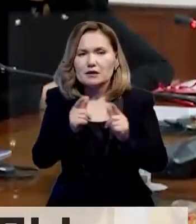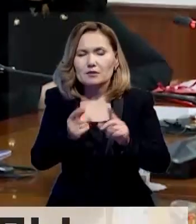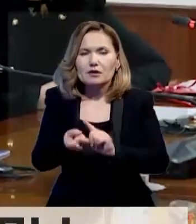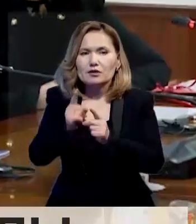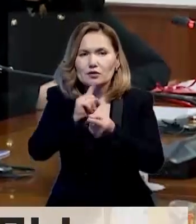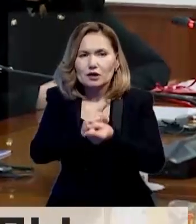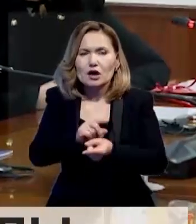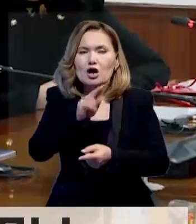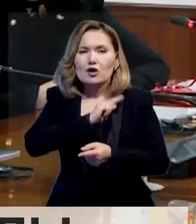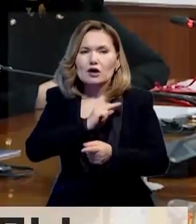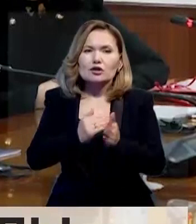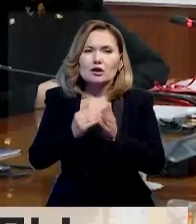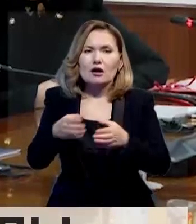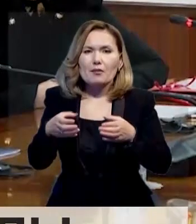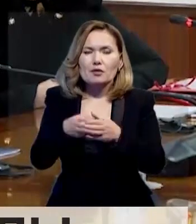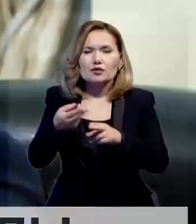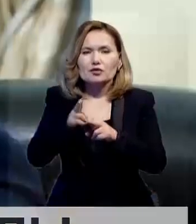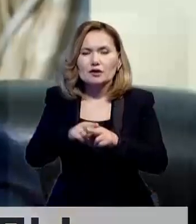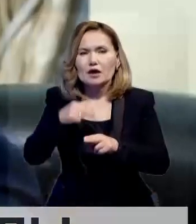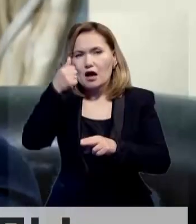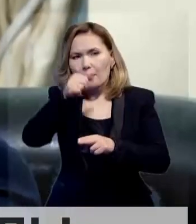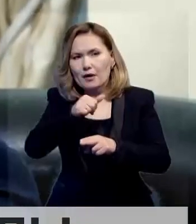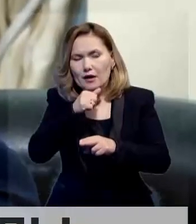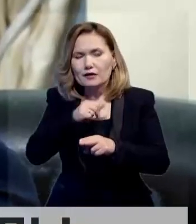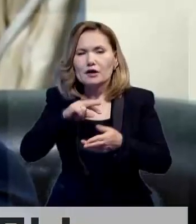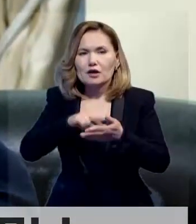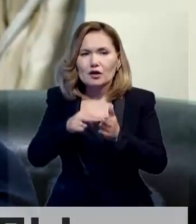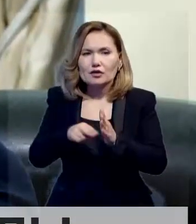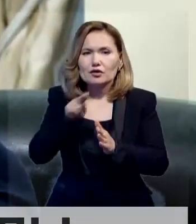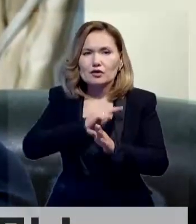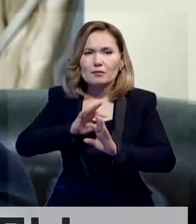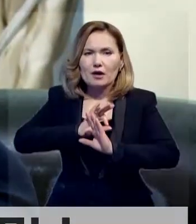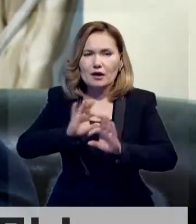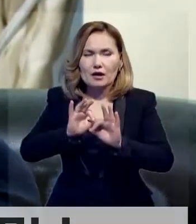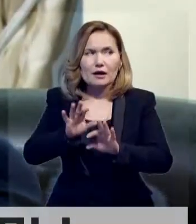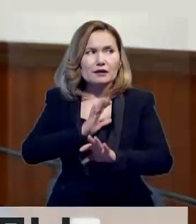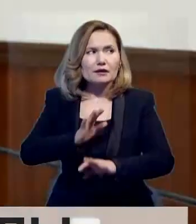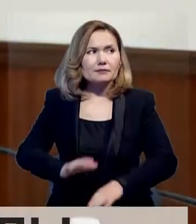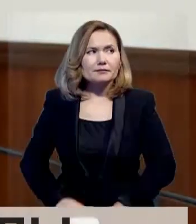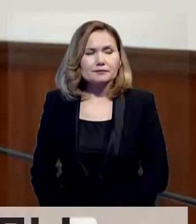реформалар жөніндегі жоғары кеңестің осы жылға арналған жұмыс жоспары қаралды.